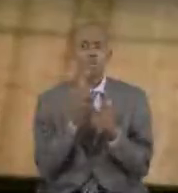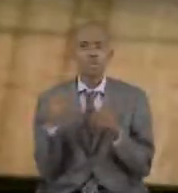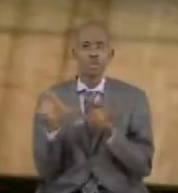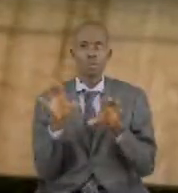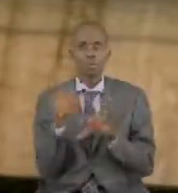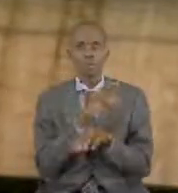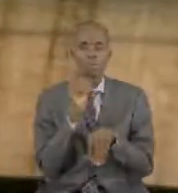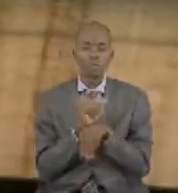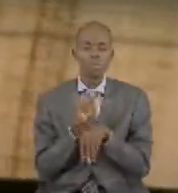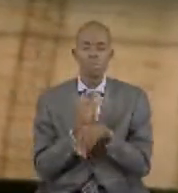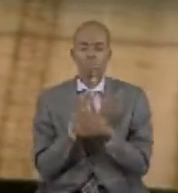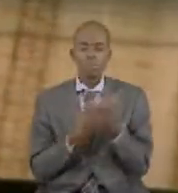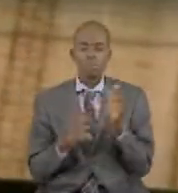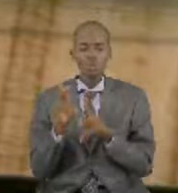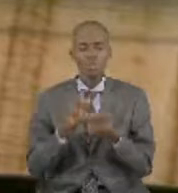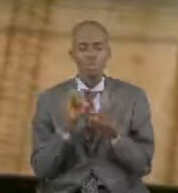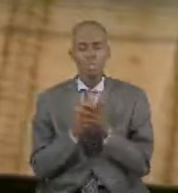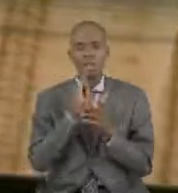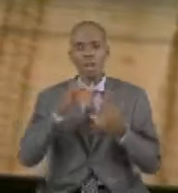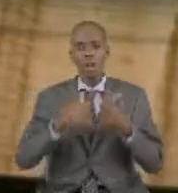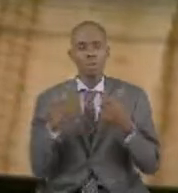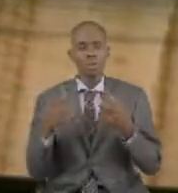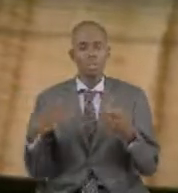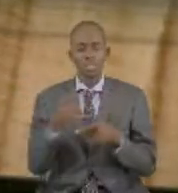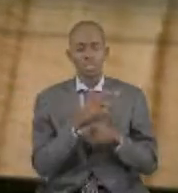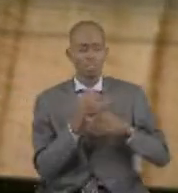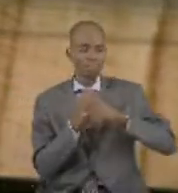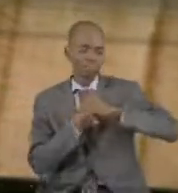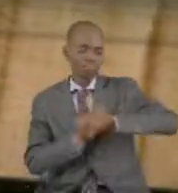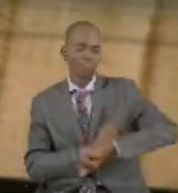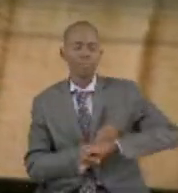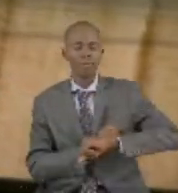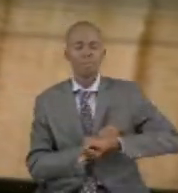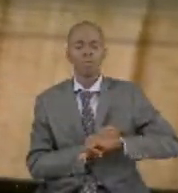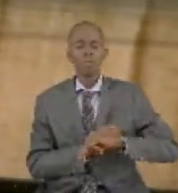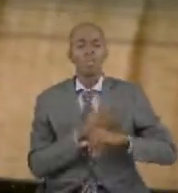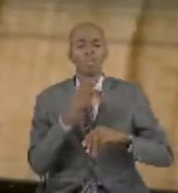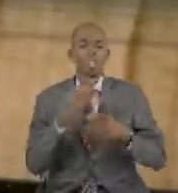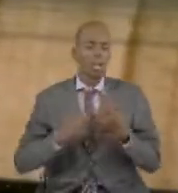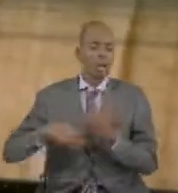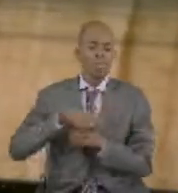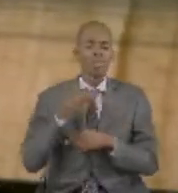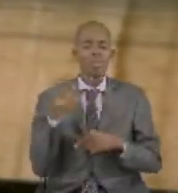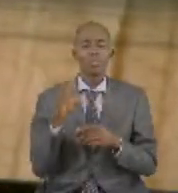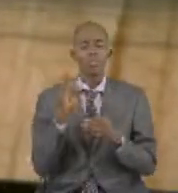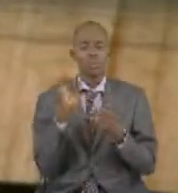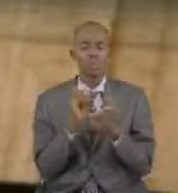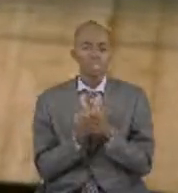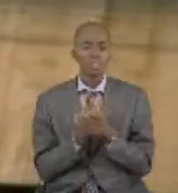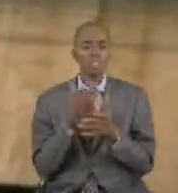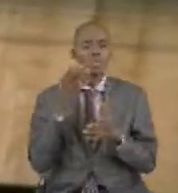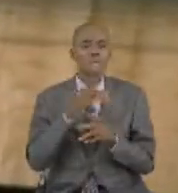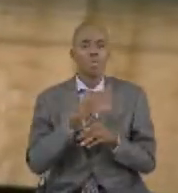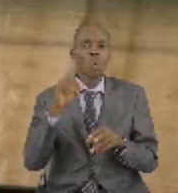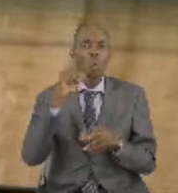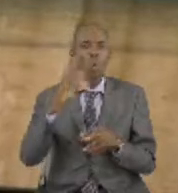personnes, c'est comme ça, ils bâtissent, ils mettent autour d'eux une muraille, un bouclier, pour que personne ne